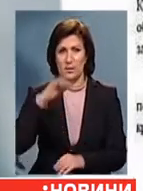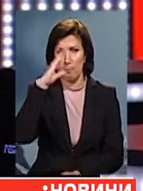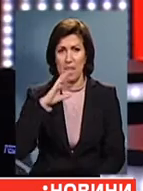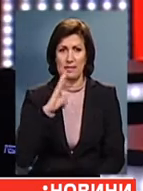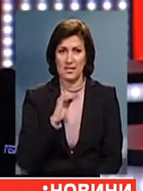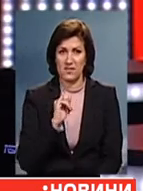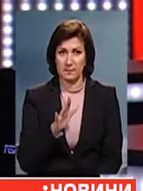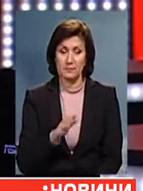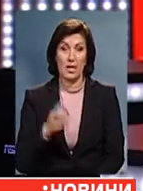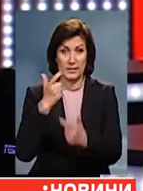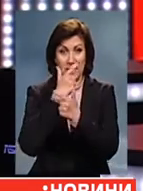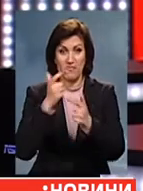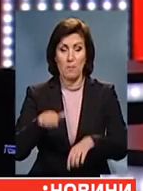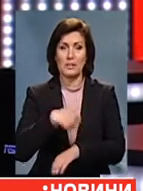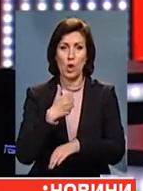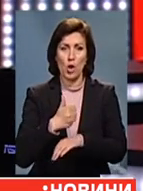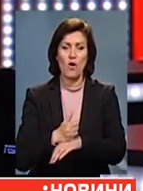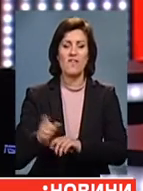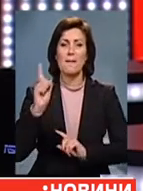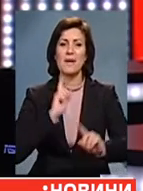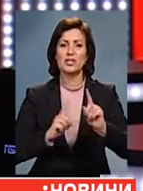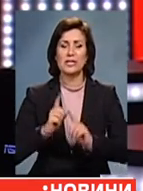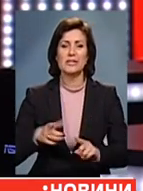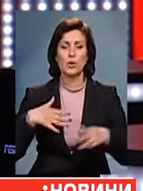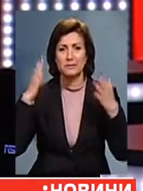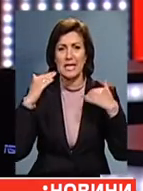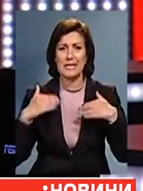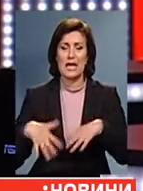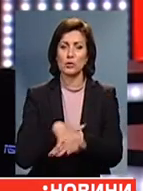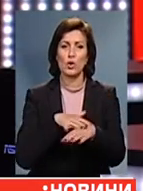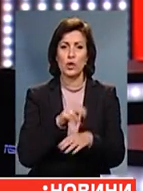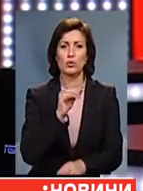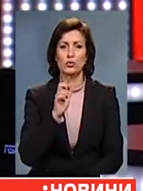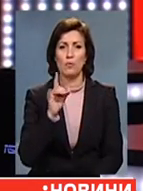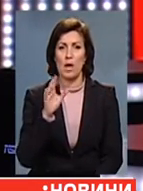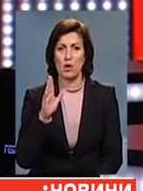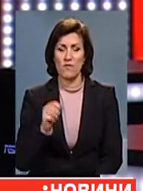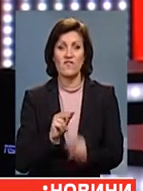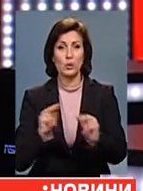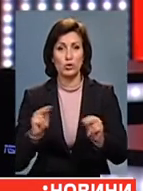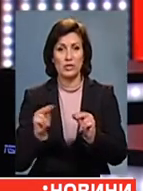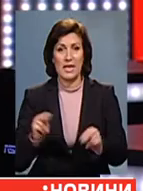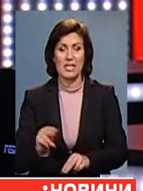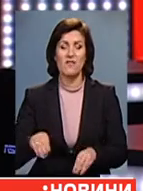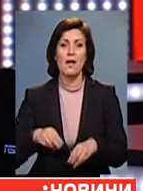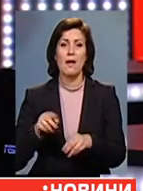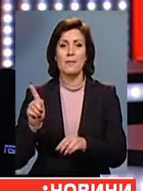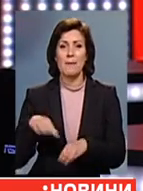батьків. За інформацією голови Меджлісу кримського татарського народу Рефата Чубарова, від учителів вимагають надати